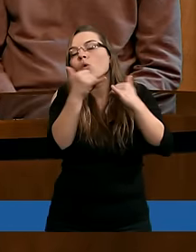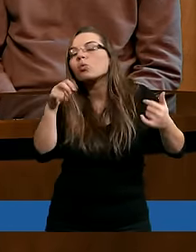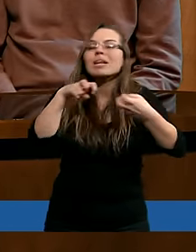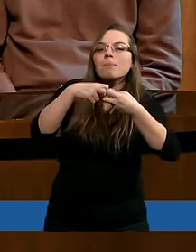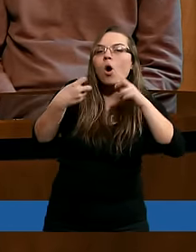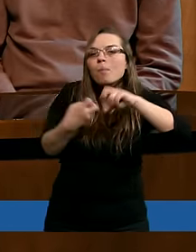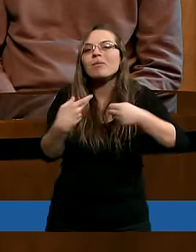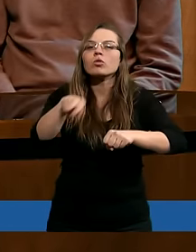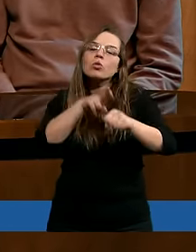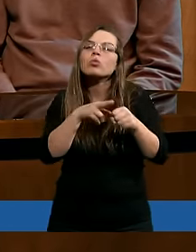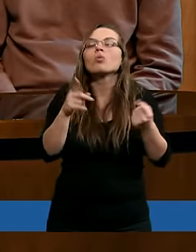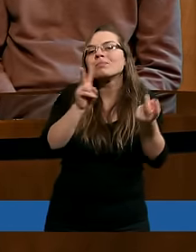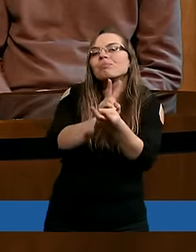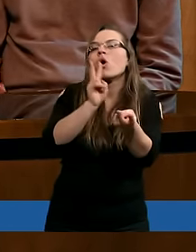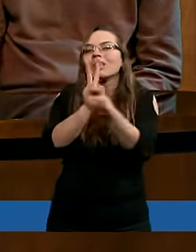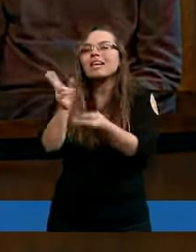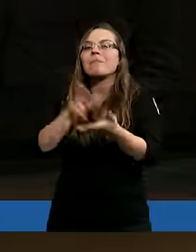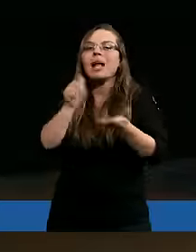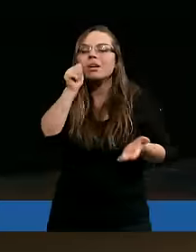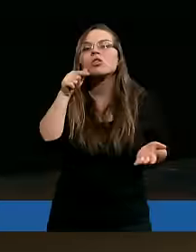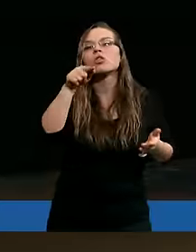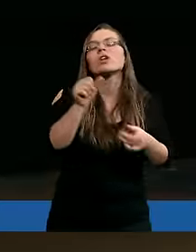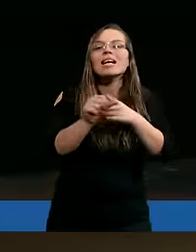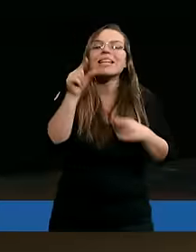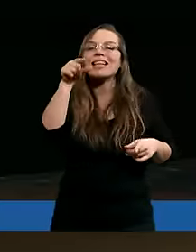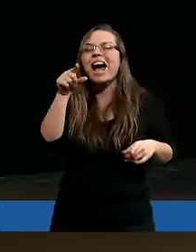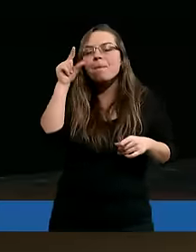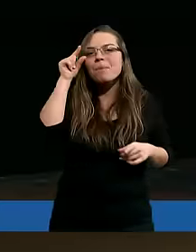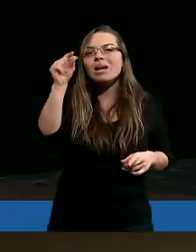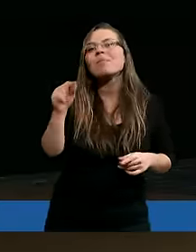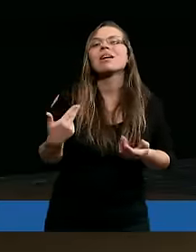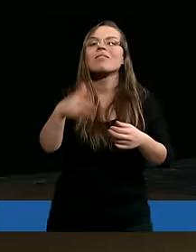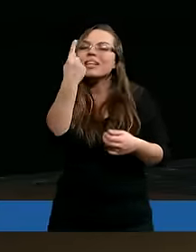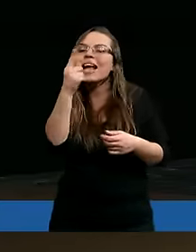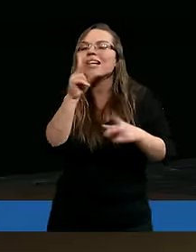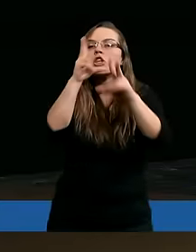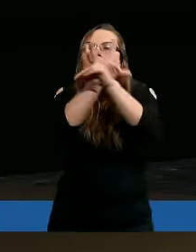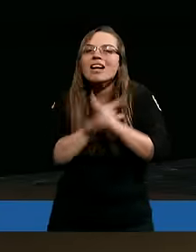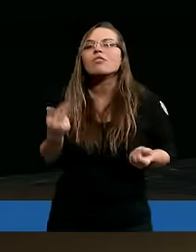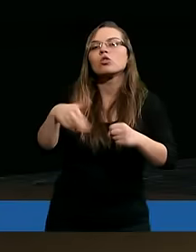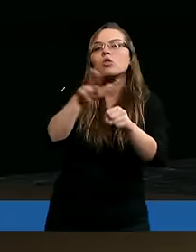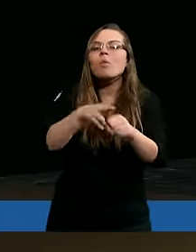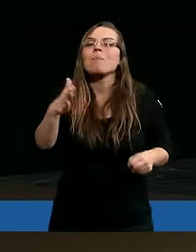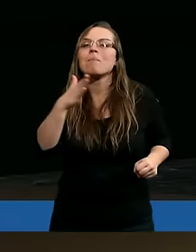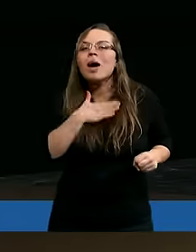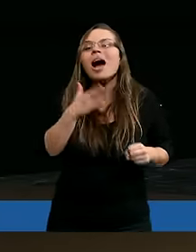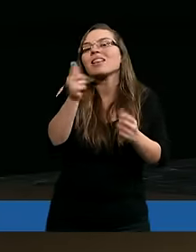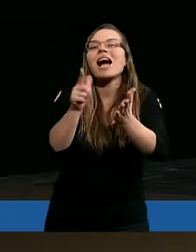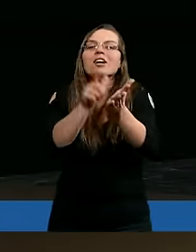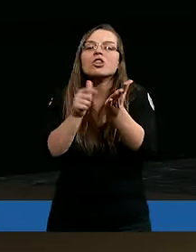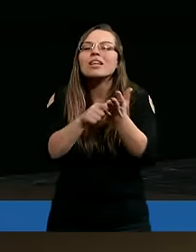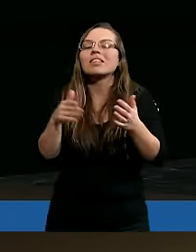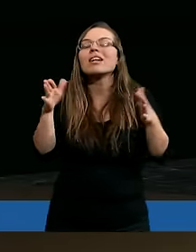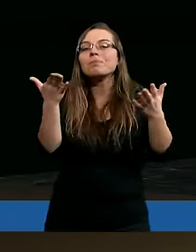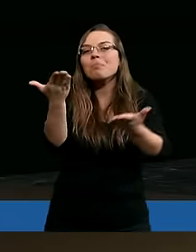różnych problemów, z którymi się stykamy, no to jest ta perspektywa niebiańskiej rzeczywistości, która jest czymś, co